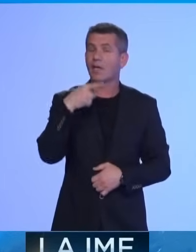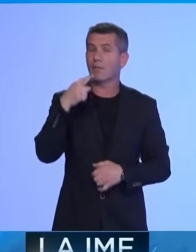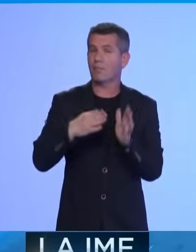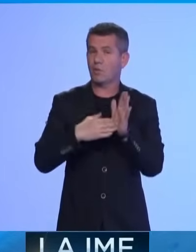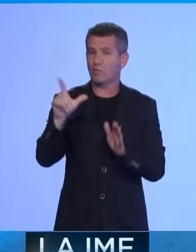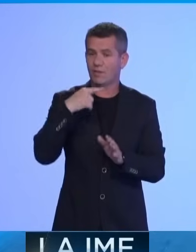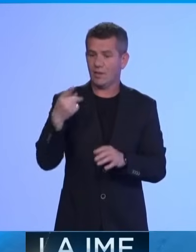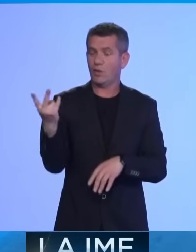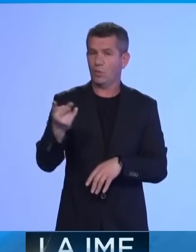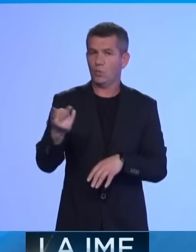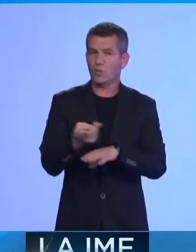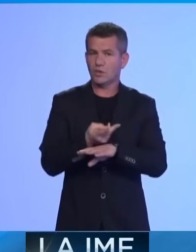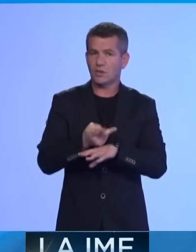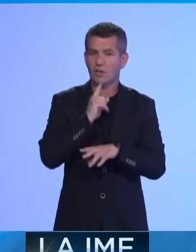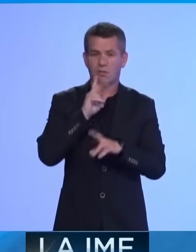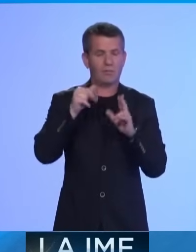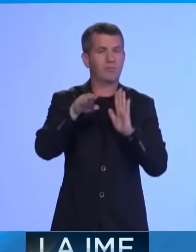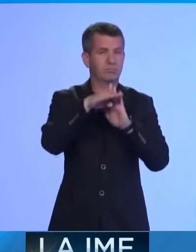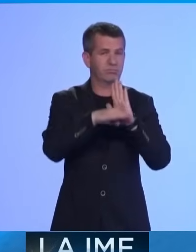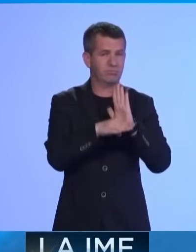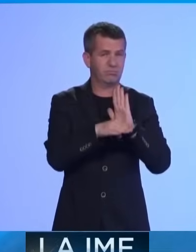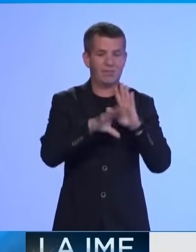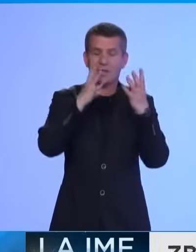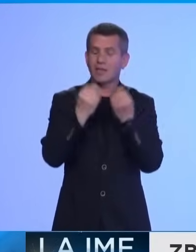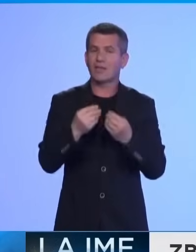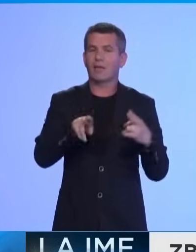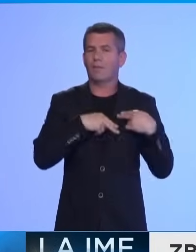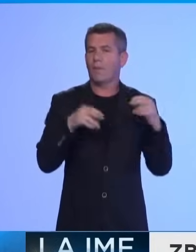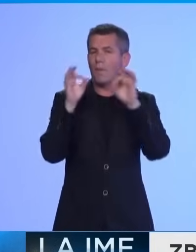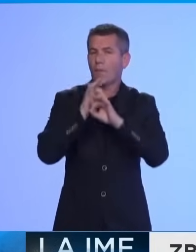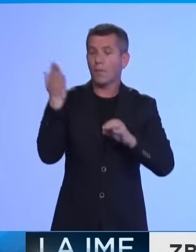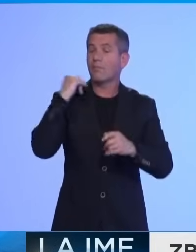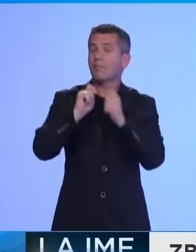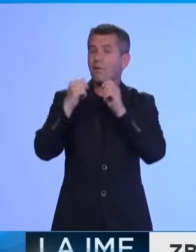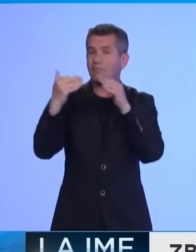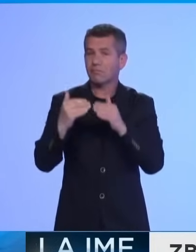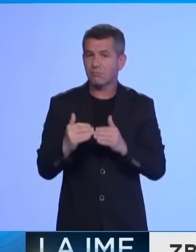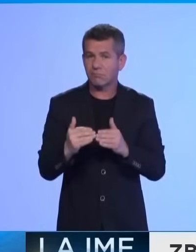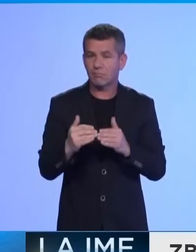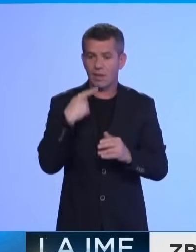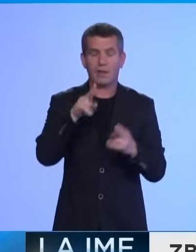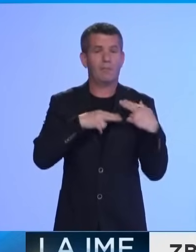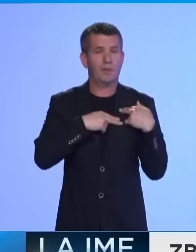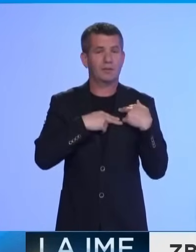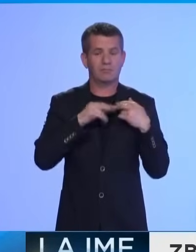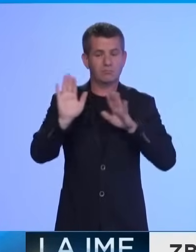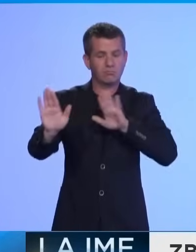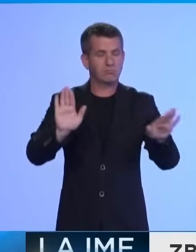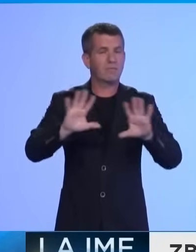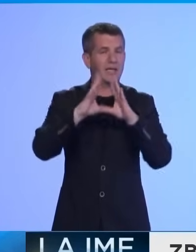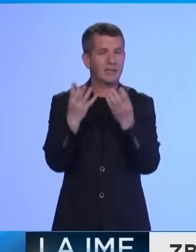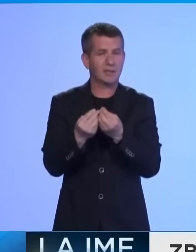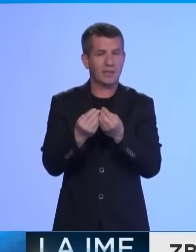shtetet kanë listë të gjatë të obligimeve të papërmbushura nga marrëveshjet e kaluara. Derisa ka theksuar përgjegjësitë që palët i kanë për